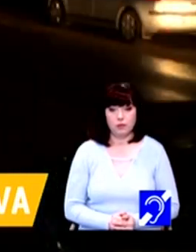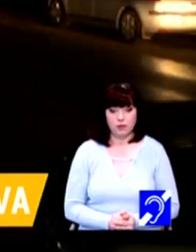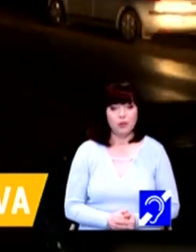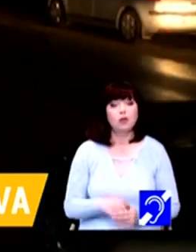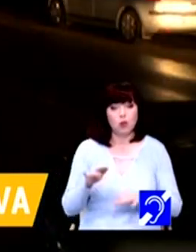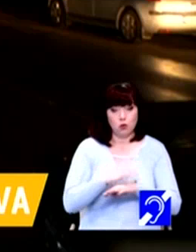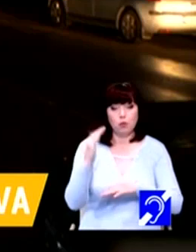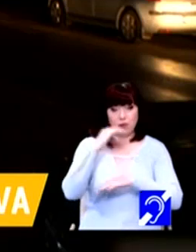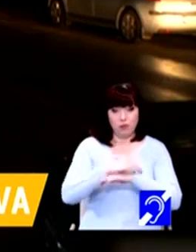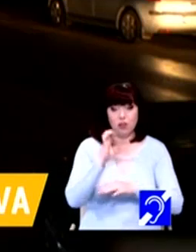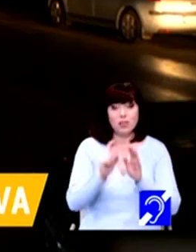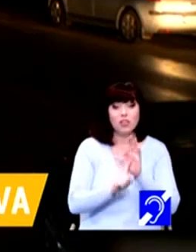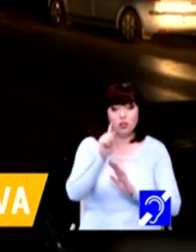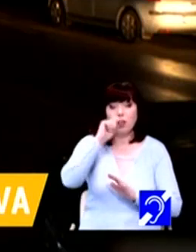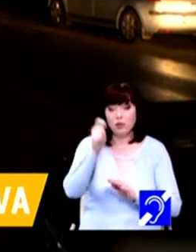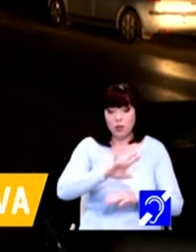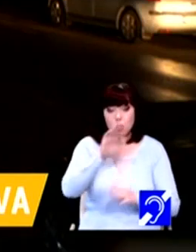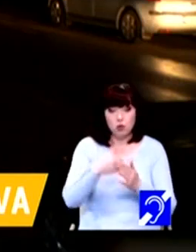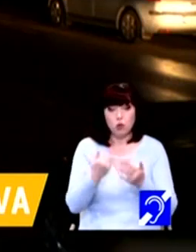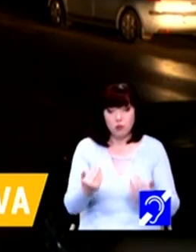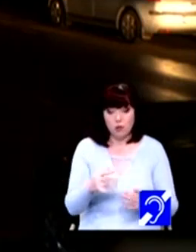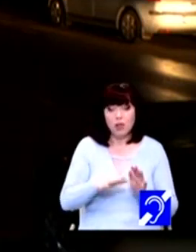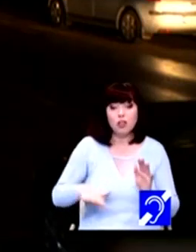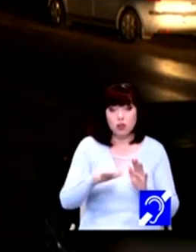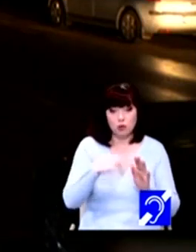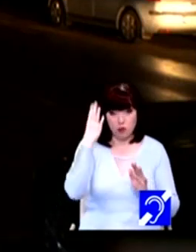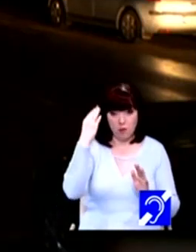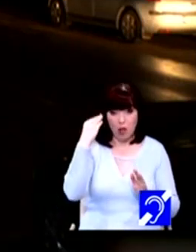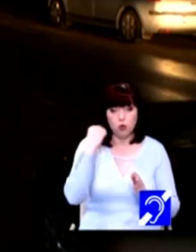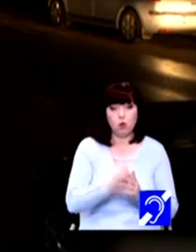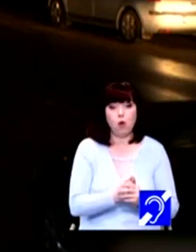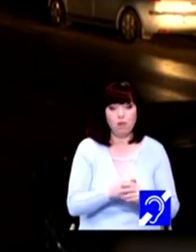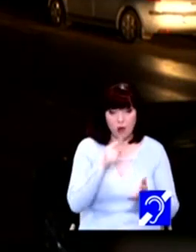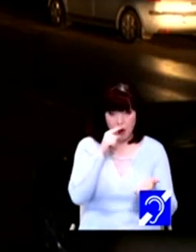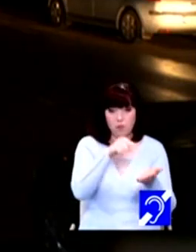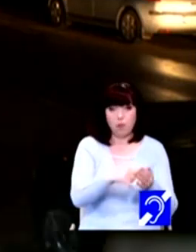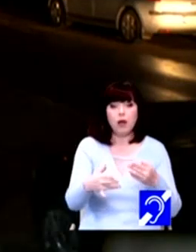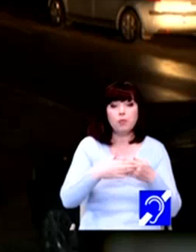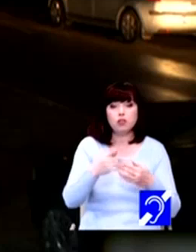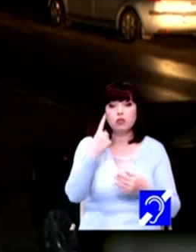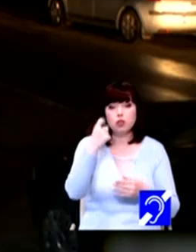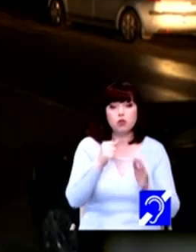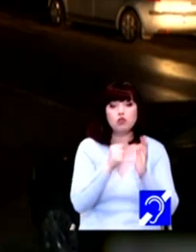Bun găsit! De la începutul războiului și până astăzi, pe teritoriul Republicii Moldova au intrat aproximativ